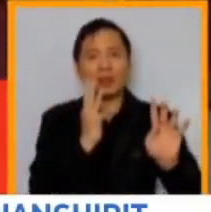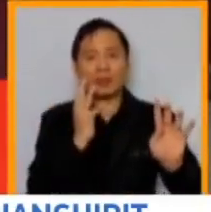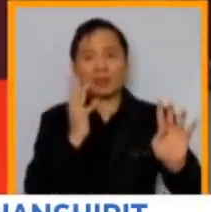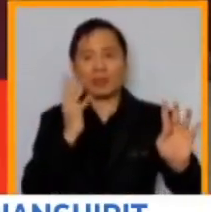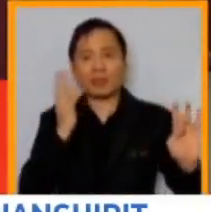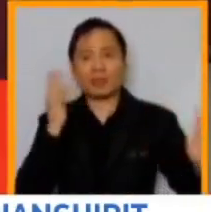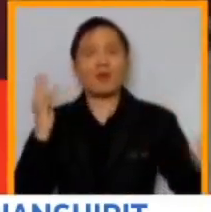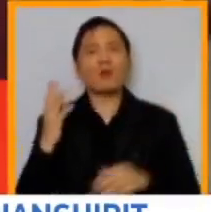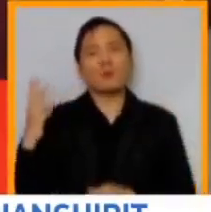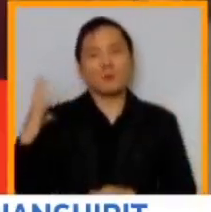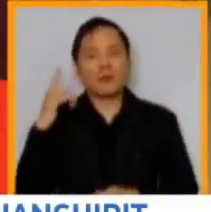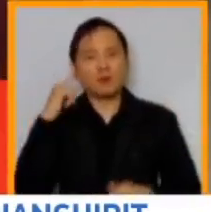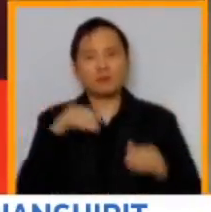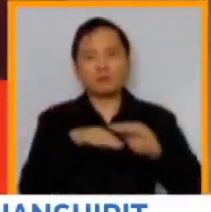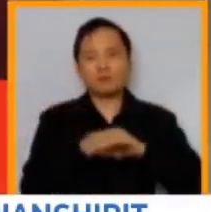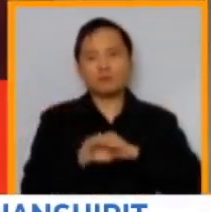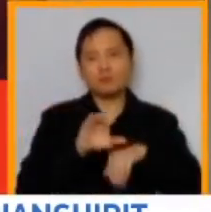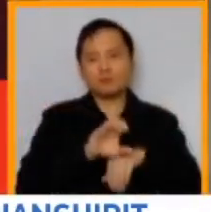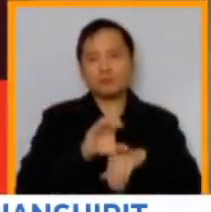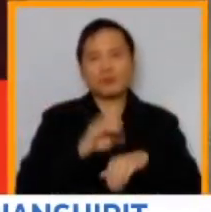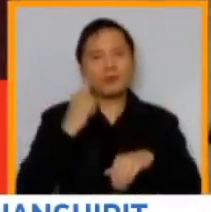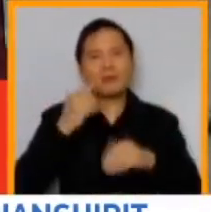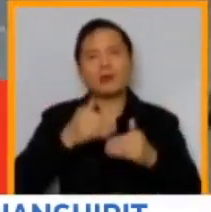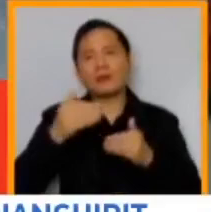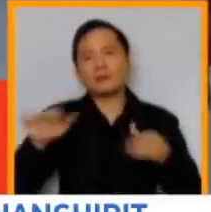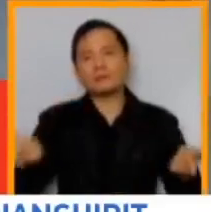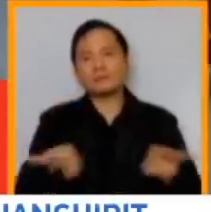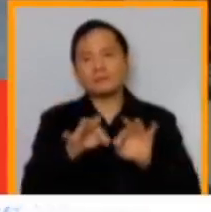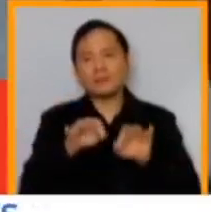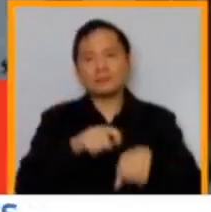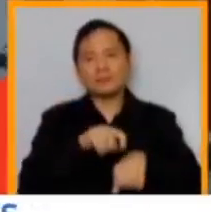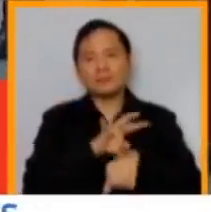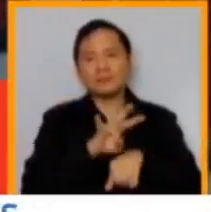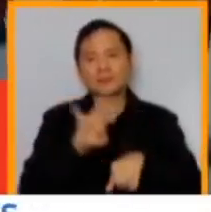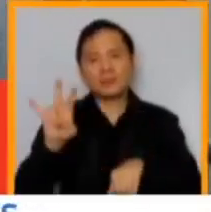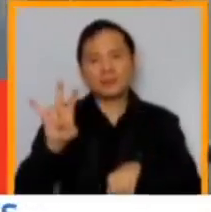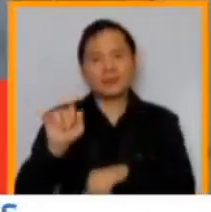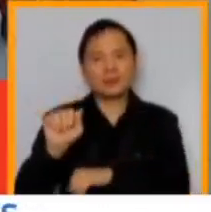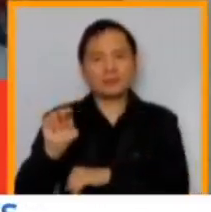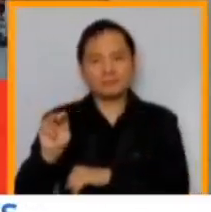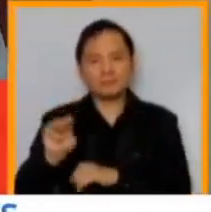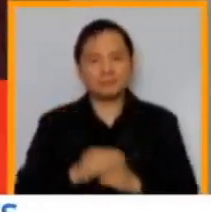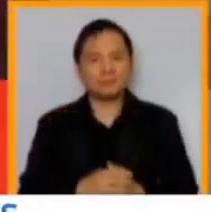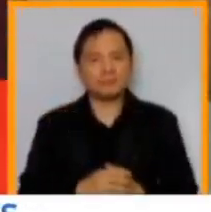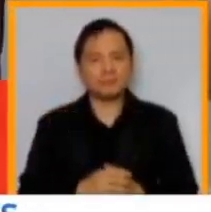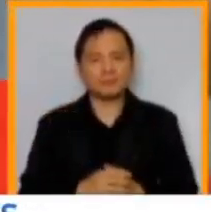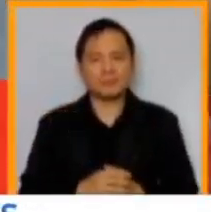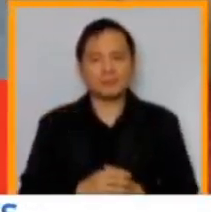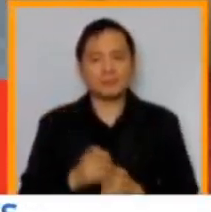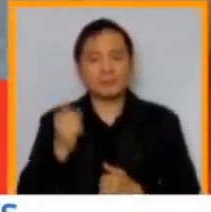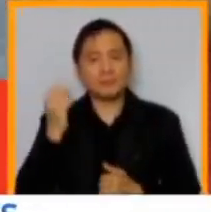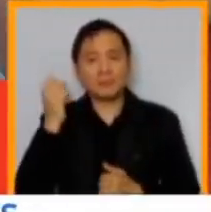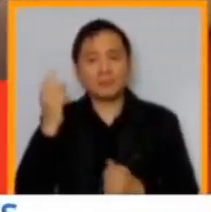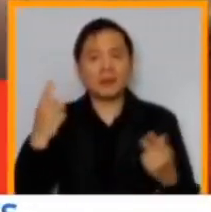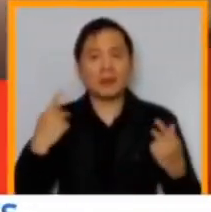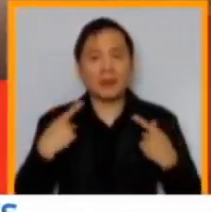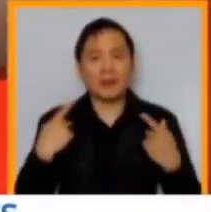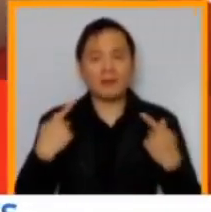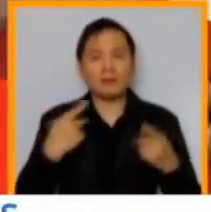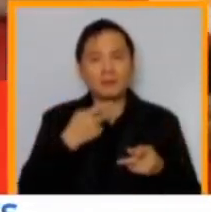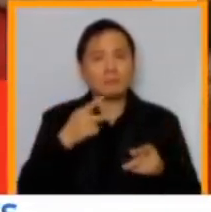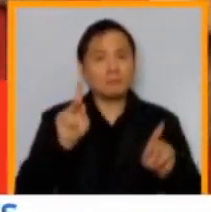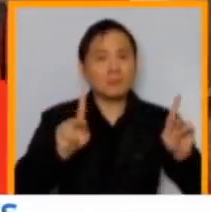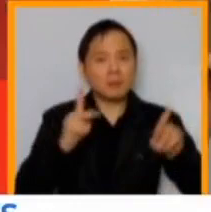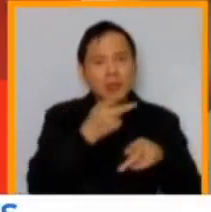sa simbahan para sa susunod na misa, yung 7 a.m. mass. Pero may Ios del Nazareno naman dito na nagbabantay para siguruhin meron